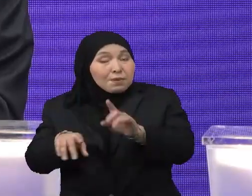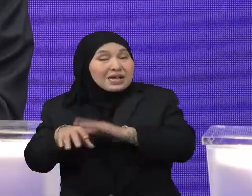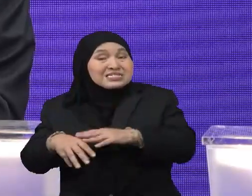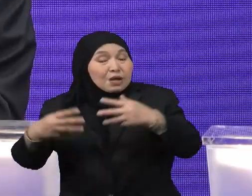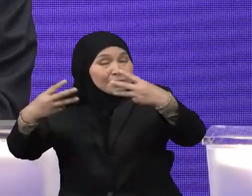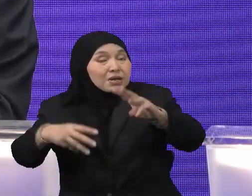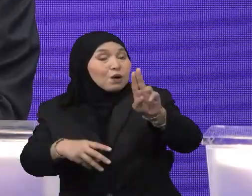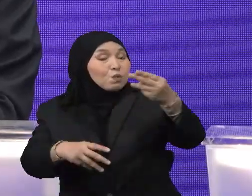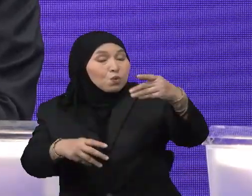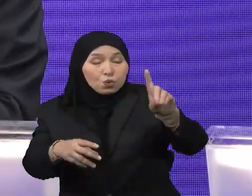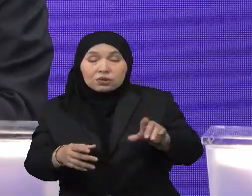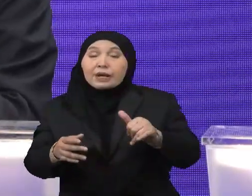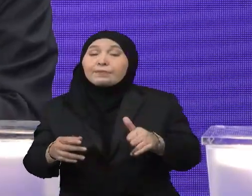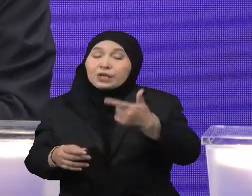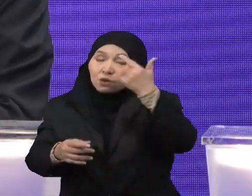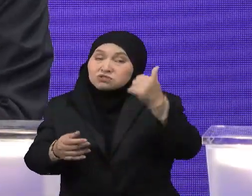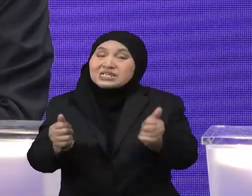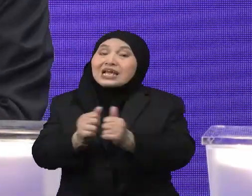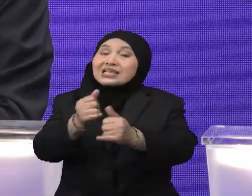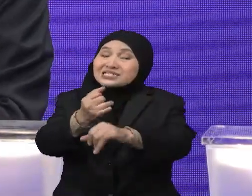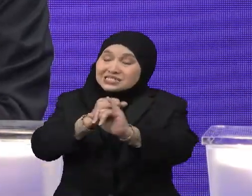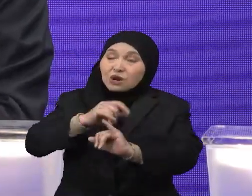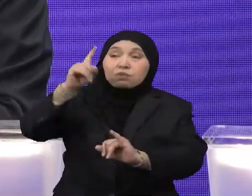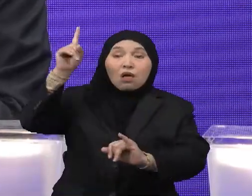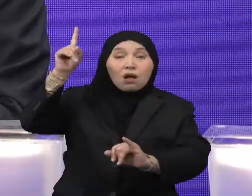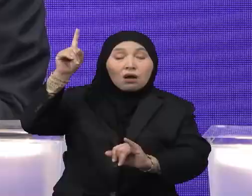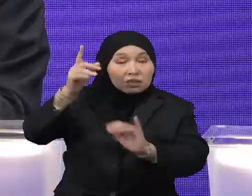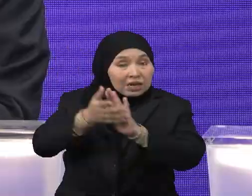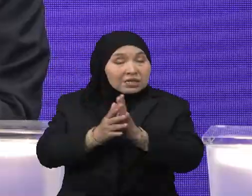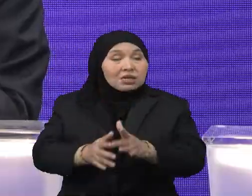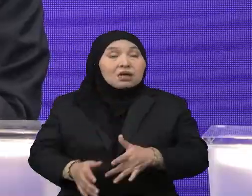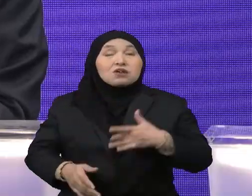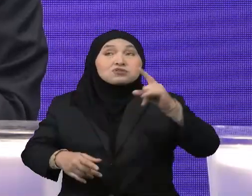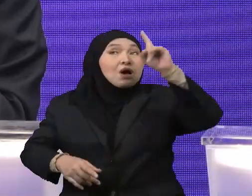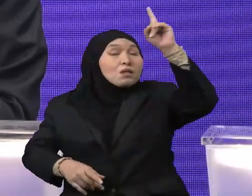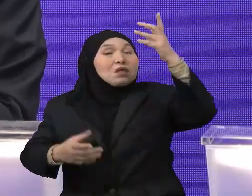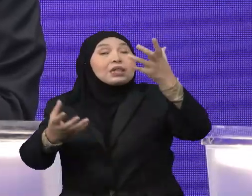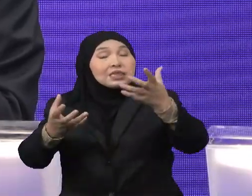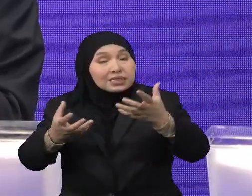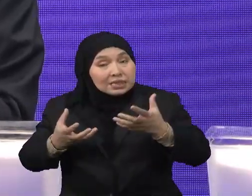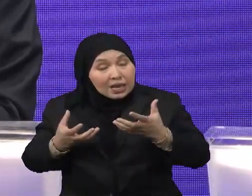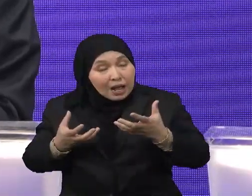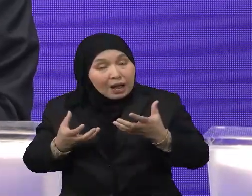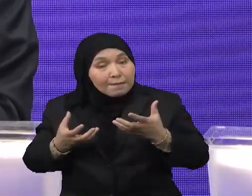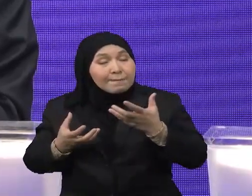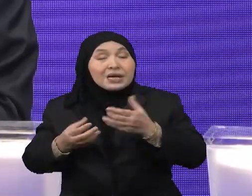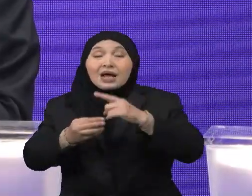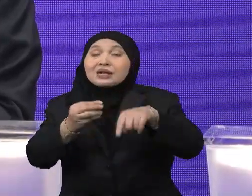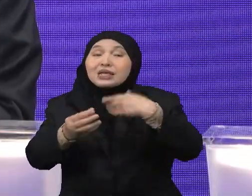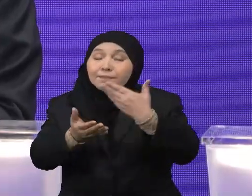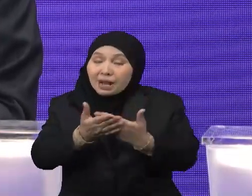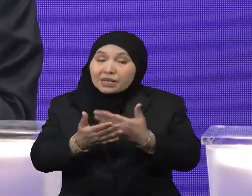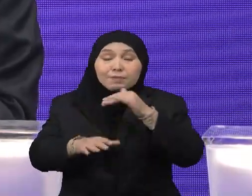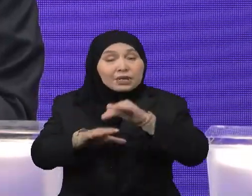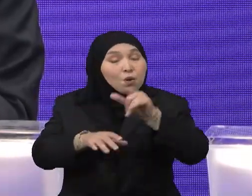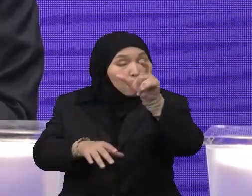Perang Uhud tersebut berlakunya dengan izin Allah subhanahu wa ta'ala dan biasanya Allah nggak akan Bendi yang baik kepada orang yang